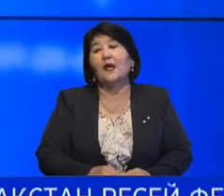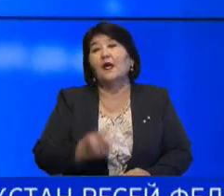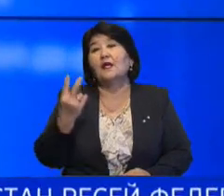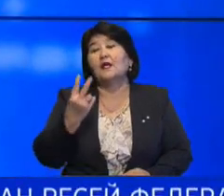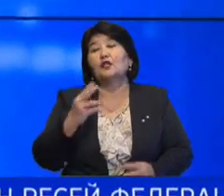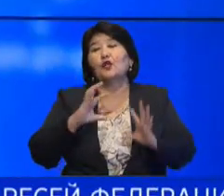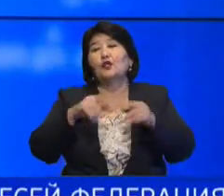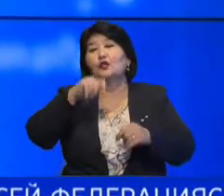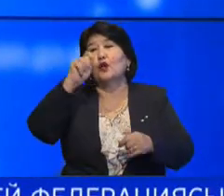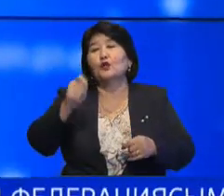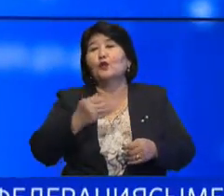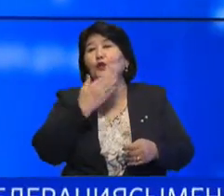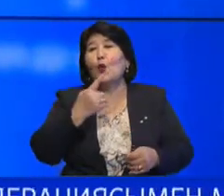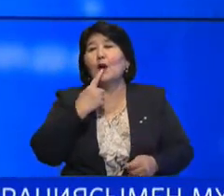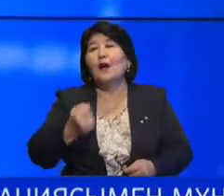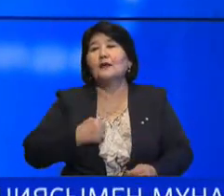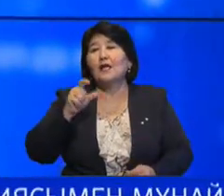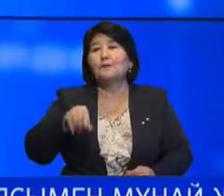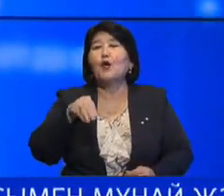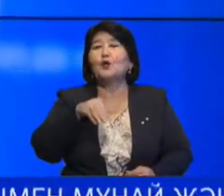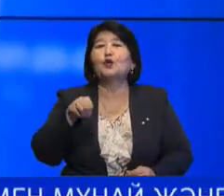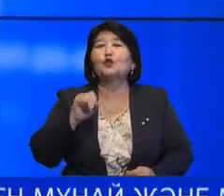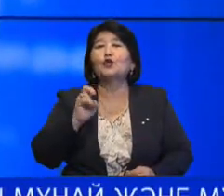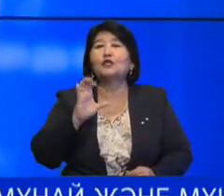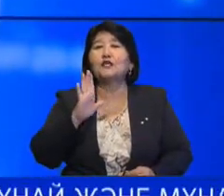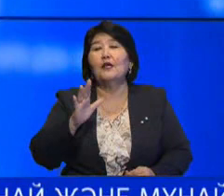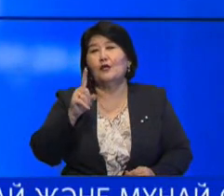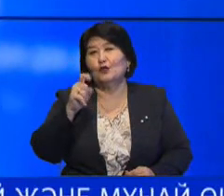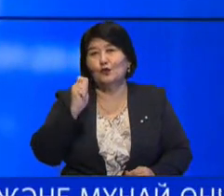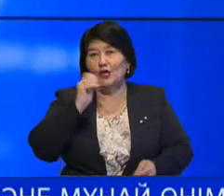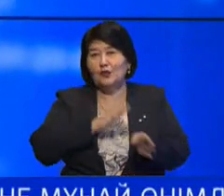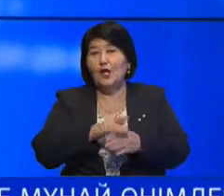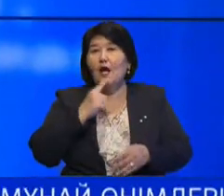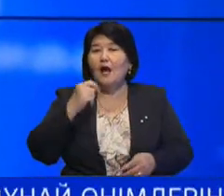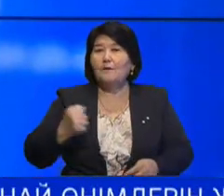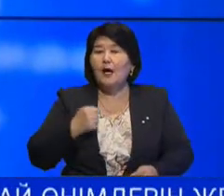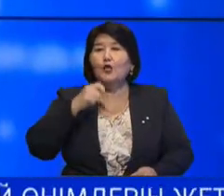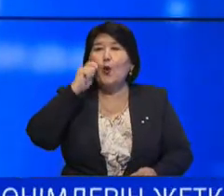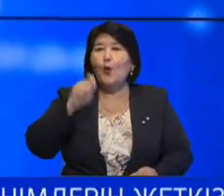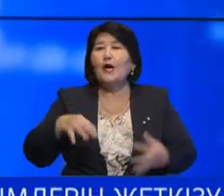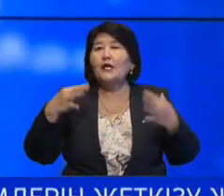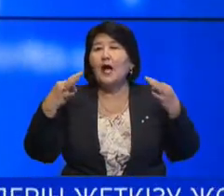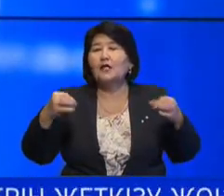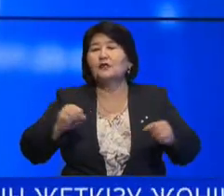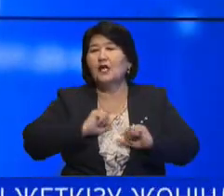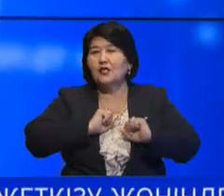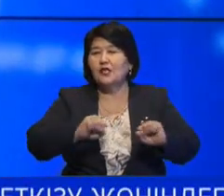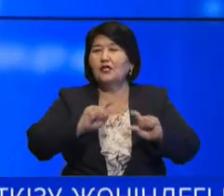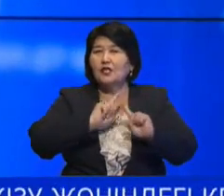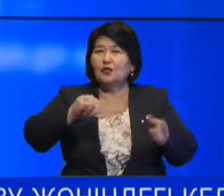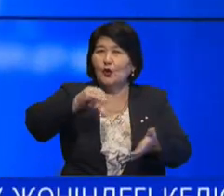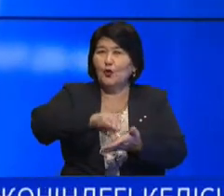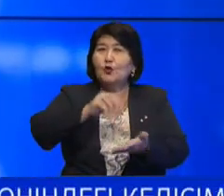2-3 dünyalık soğuksun son soldatlarının biri Tülegin Jünisov 100 jasqa jetti. Maydanger Ukrayna'nı azat etu yolunda yerliktin erekşe